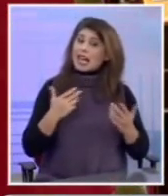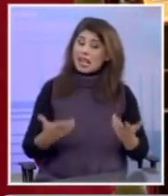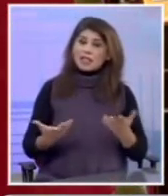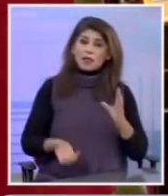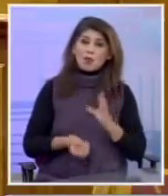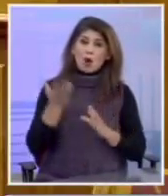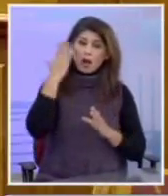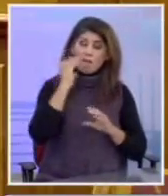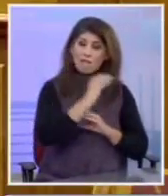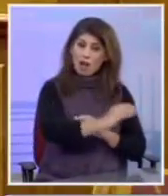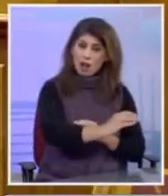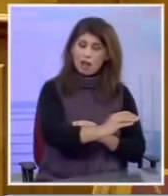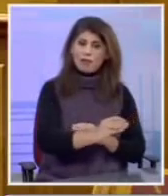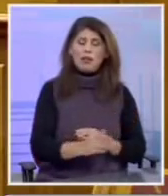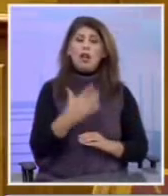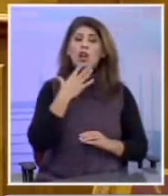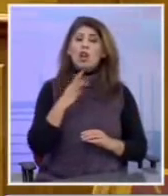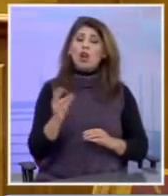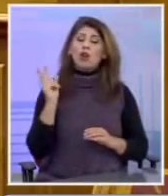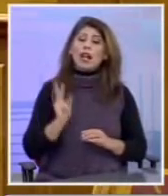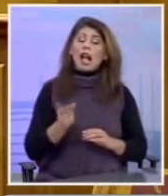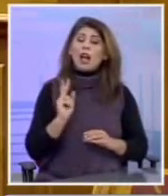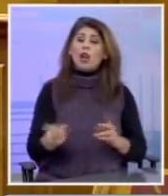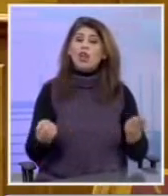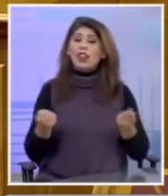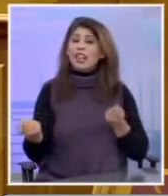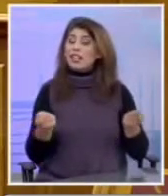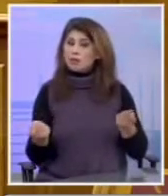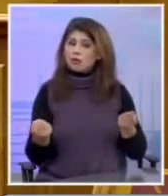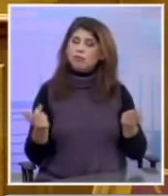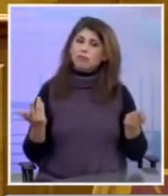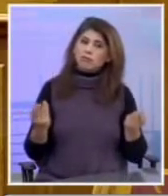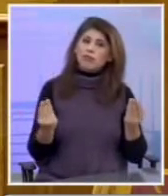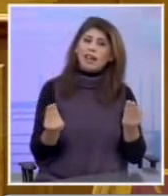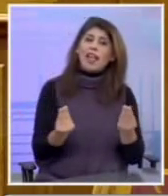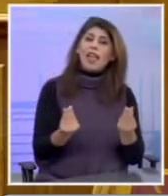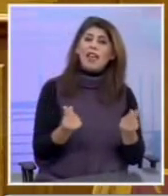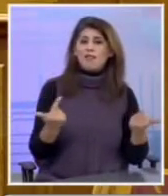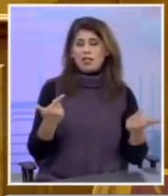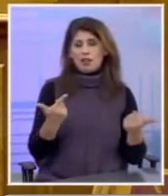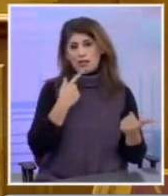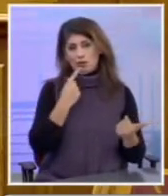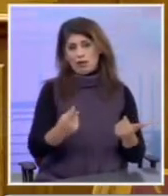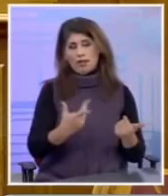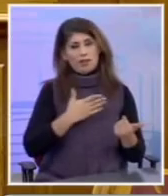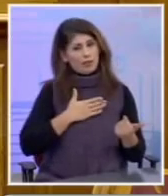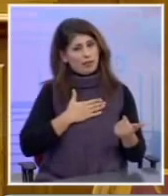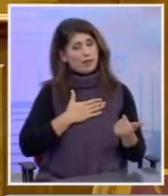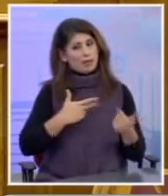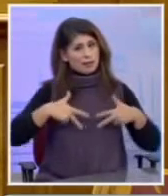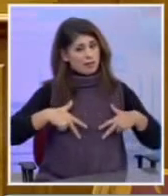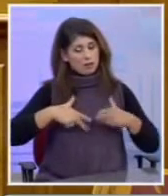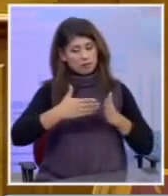νέα κεφάλαια λόγω των κακών χειρισμών, όπως ευγενικά το λέτε, της δικής μας κυβέρνησης μέσα σε λίγους